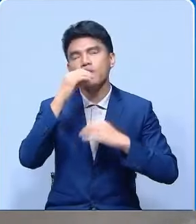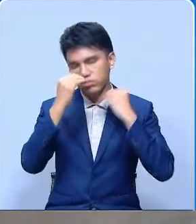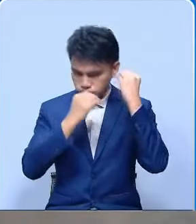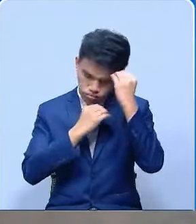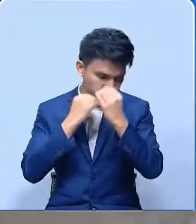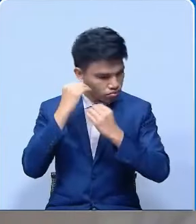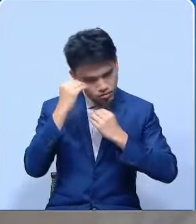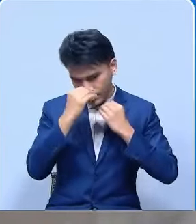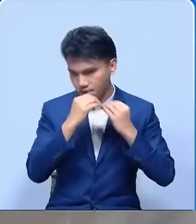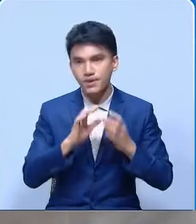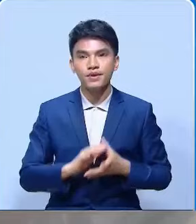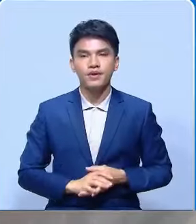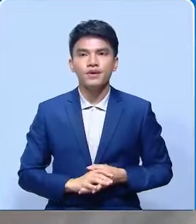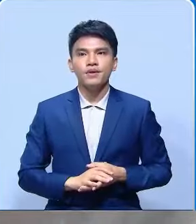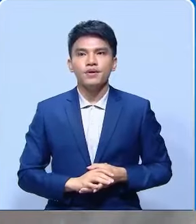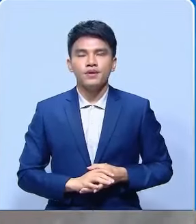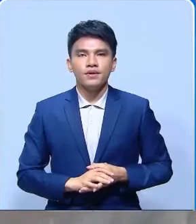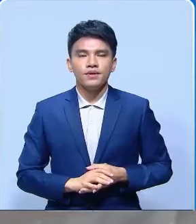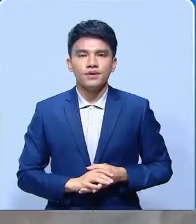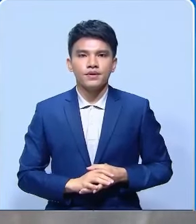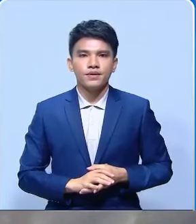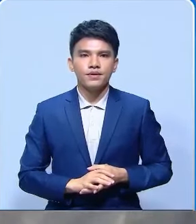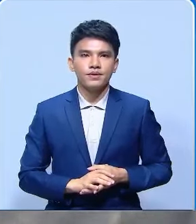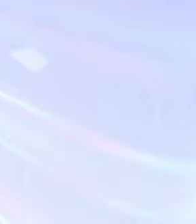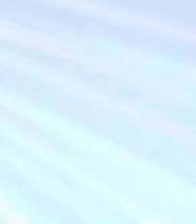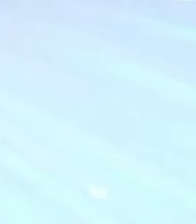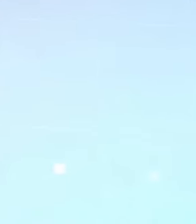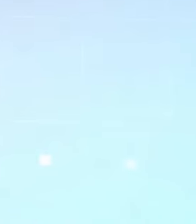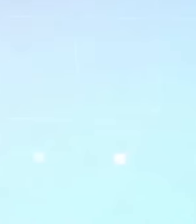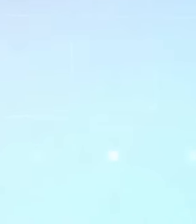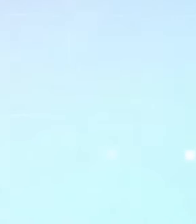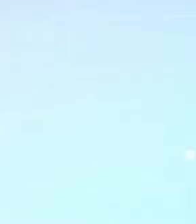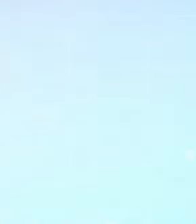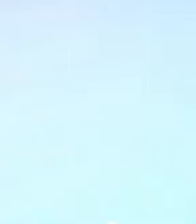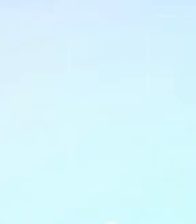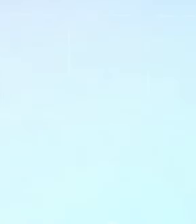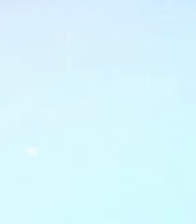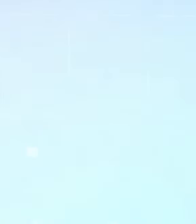เหตุให้เมาครองสติไม่อยู่และประพฤติตนวุ่นวายนะครับฮู้จักกับเฮา